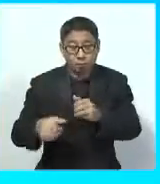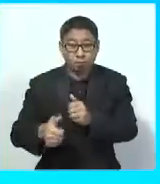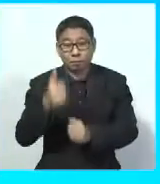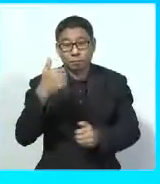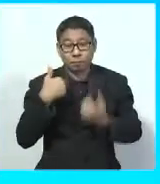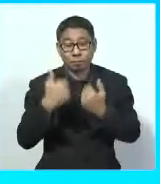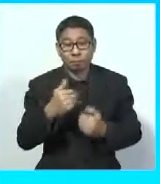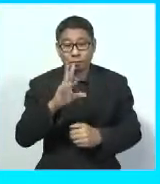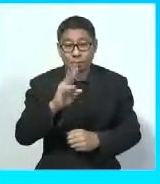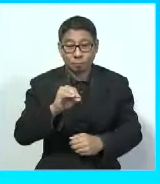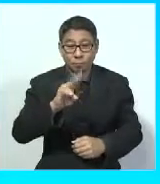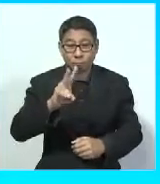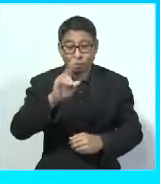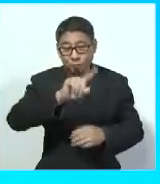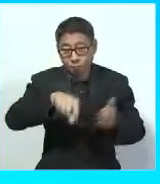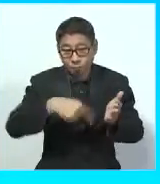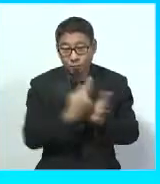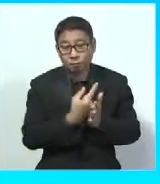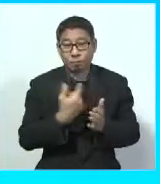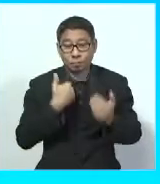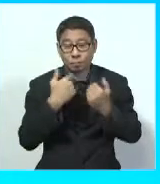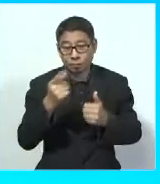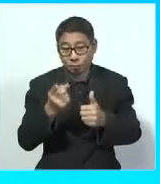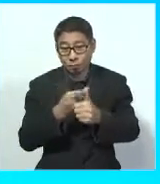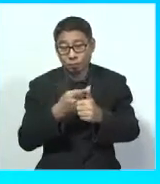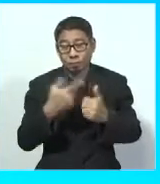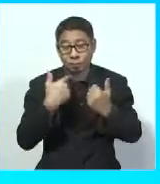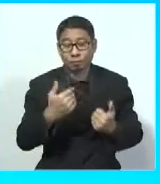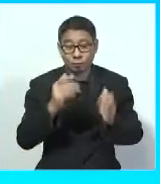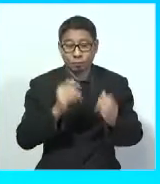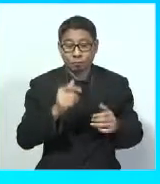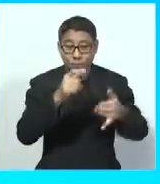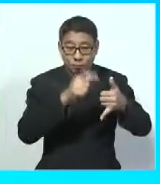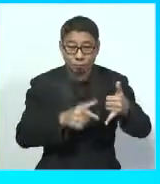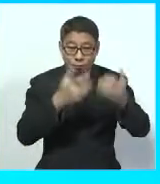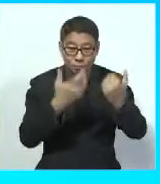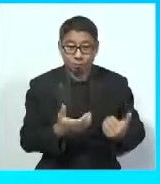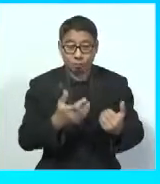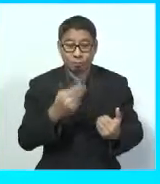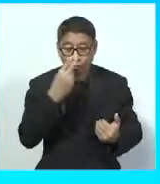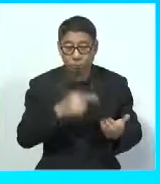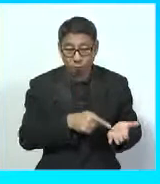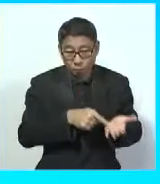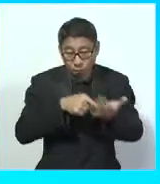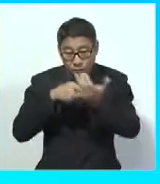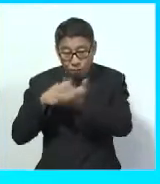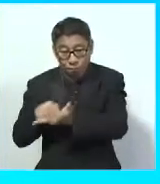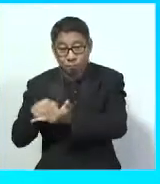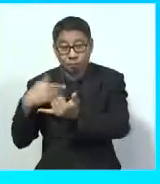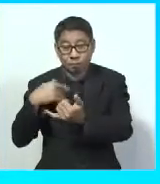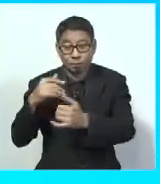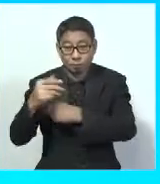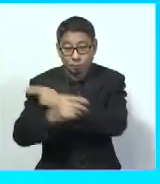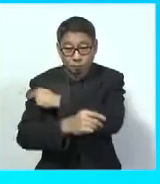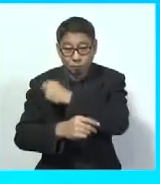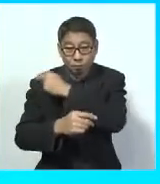ได้เลยภายใน72ชั่วโมงแรกหากอาการไม่วิกฤตเนี่ยทางโรงพยาบาลจะดูแลเบื้องต้นให้แล้วก็ส่งต่อโรงพยาบาลที่เหมาะส